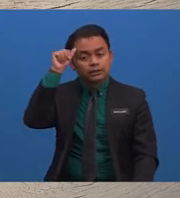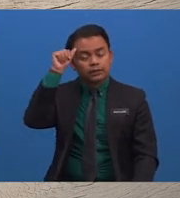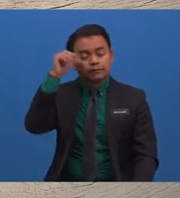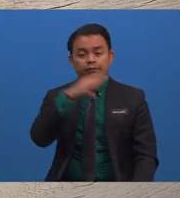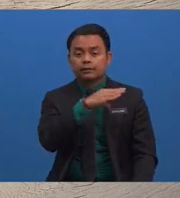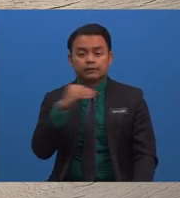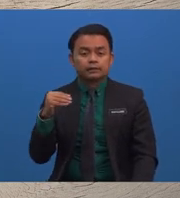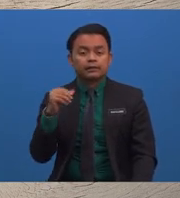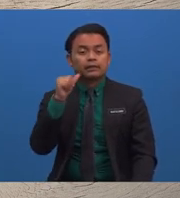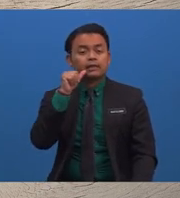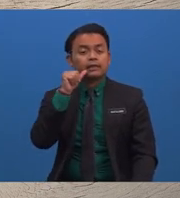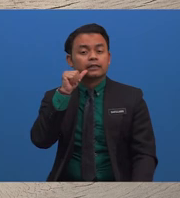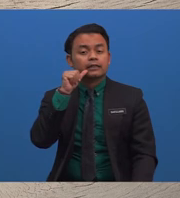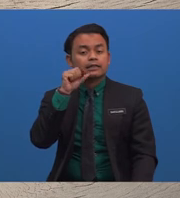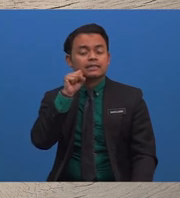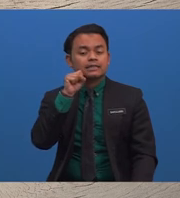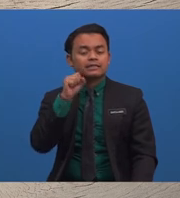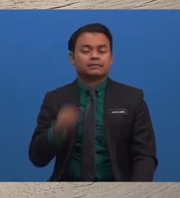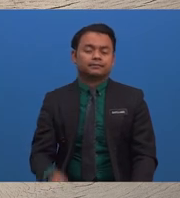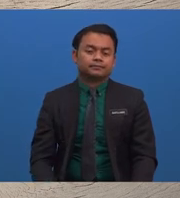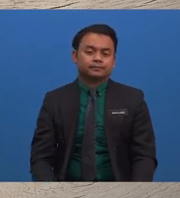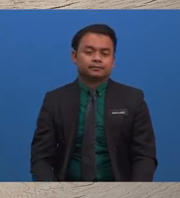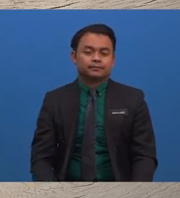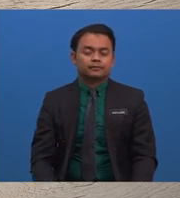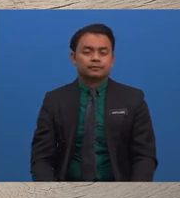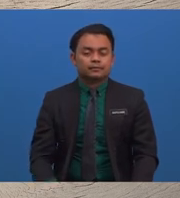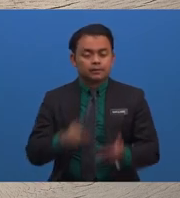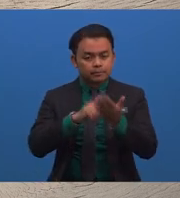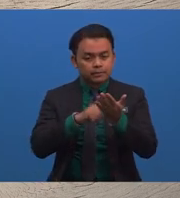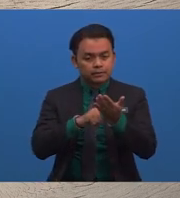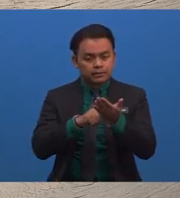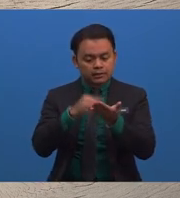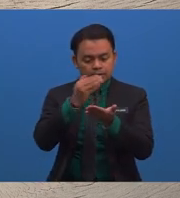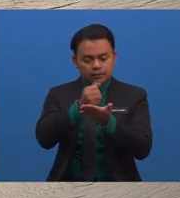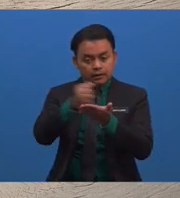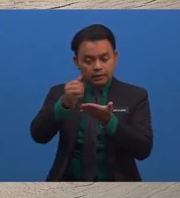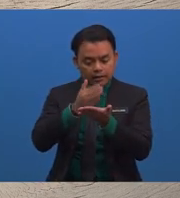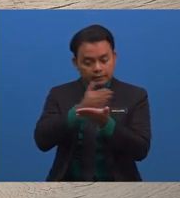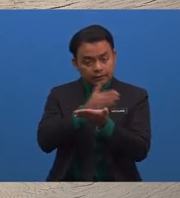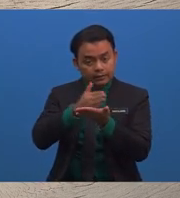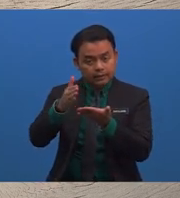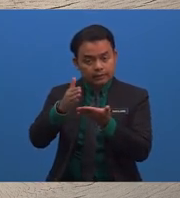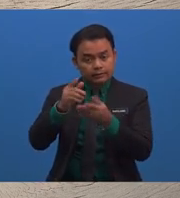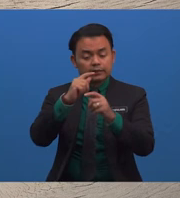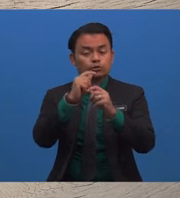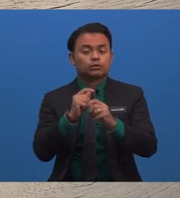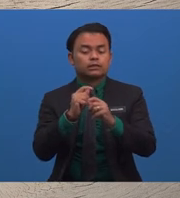berbincang untuk membuat pengagihan tugasan bagi keceriaan kelas satu